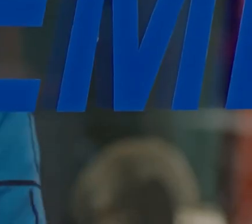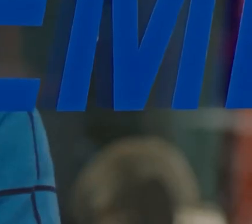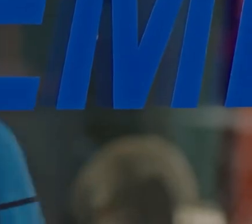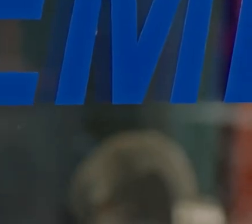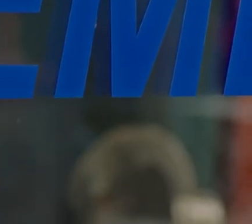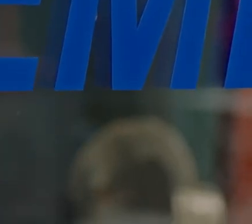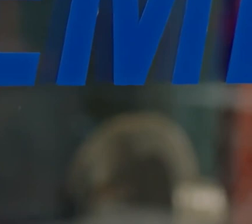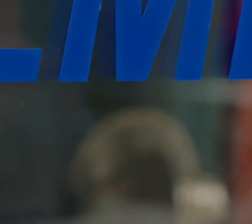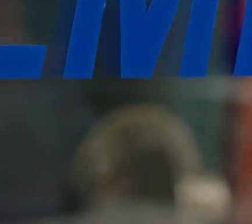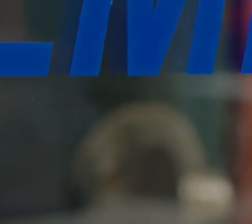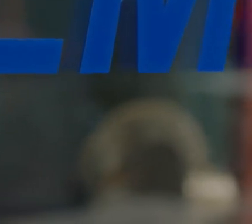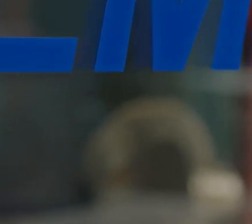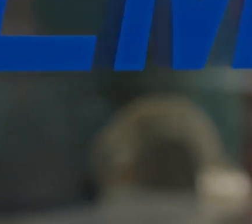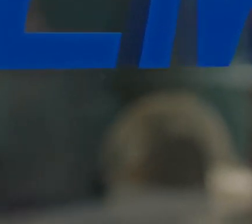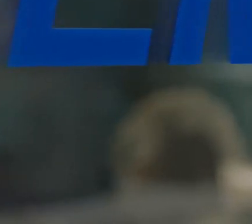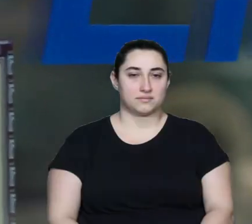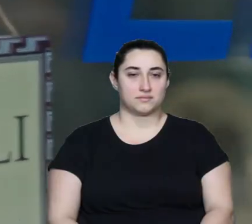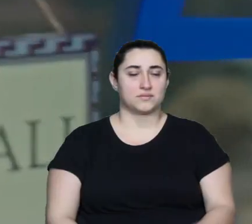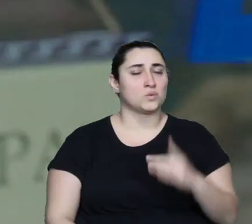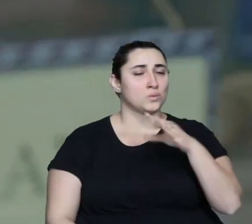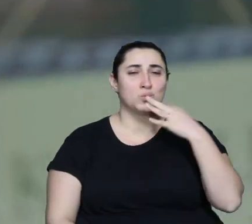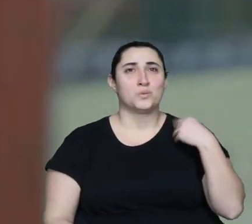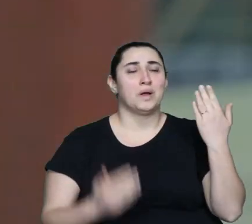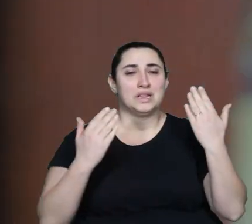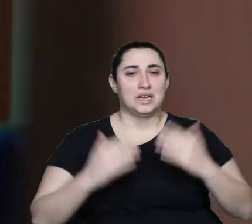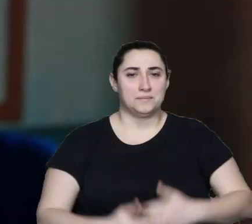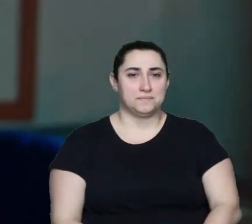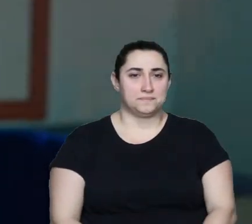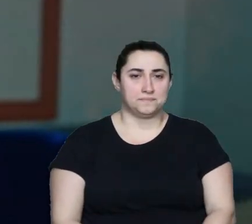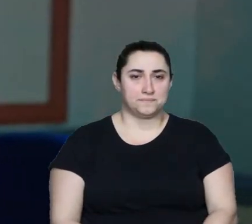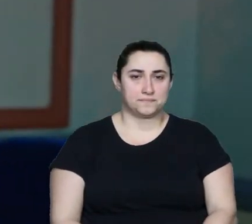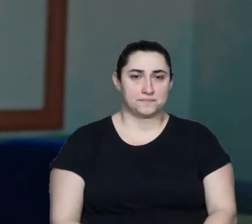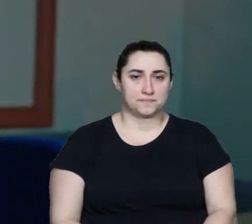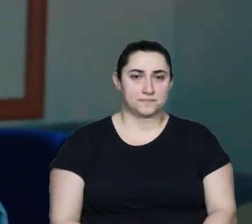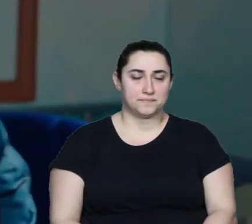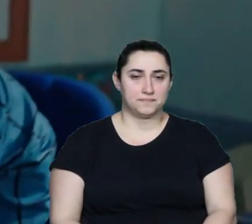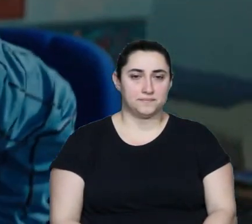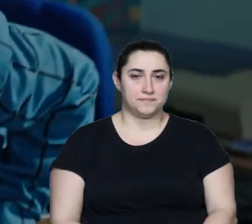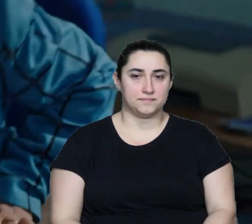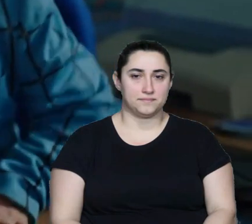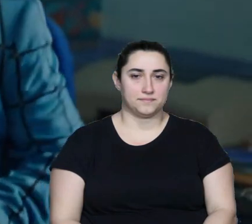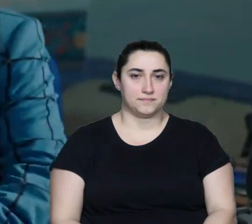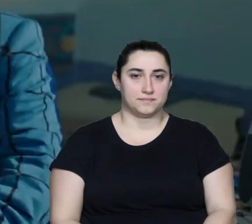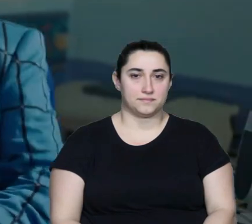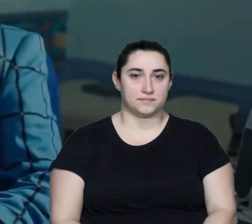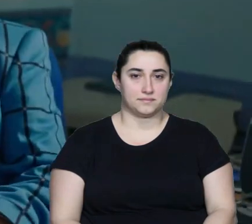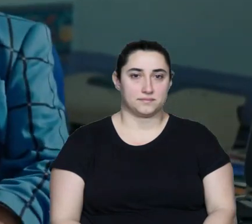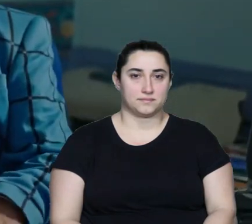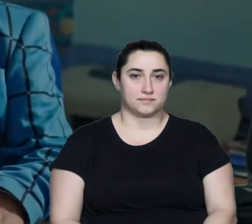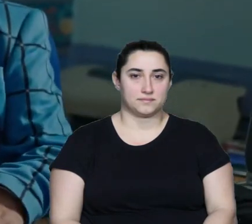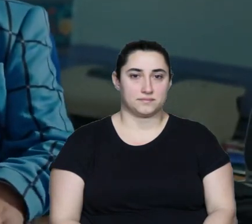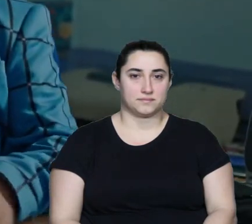yazıyor. Allah'ım çok mutlu. Abartılı neşesini bastırmak için kendini sıkarak masasına geçti.